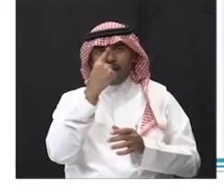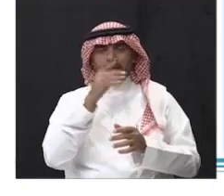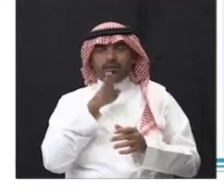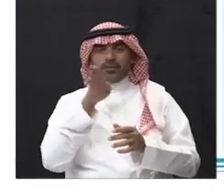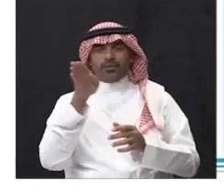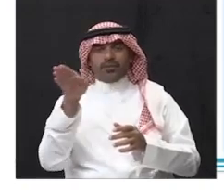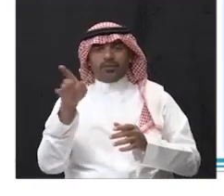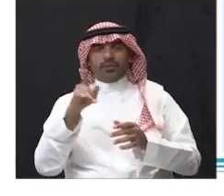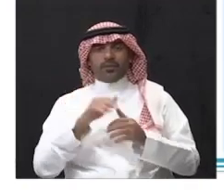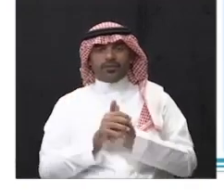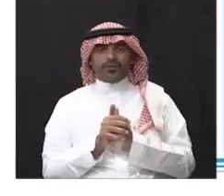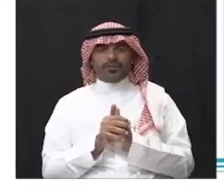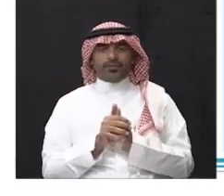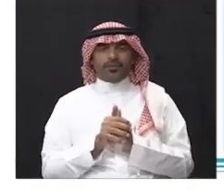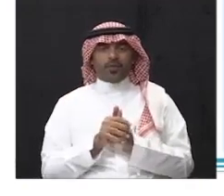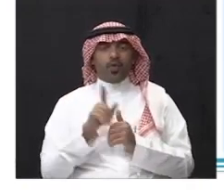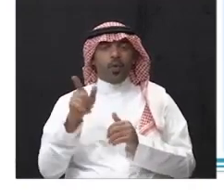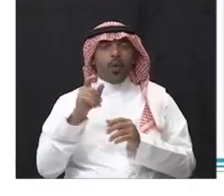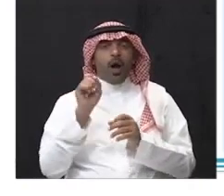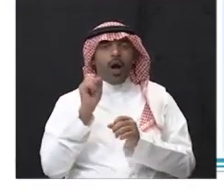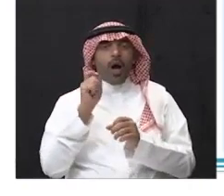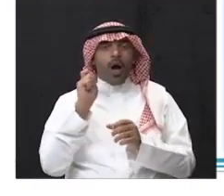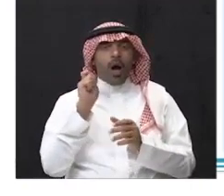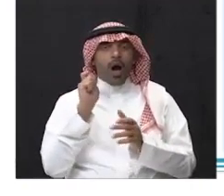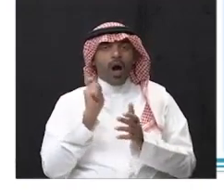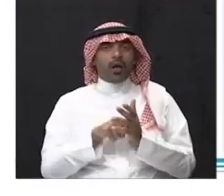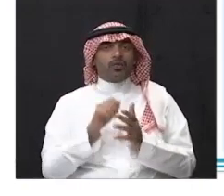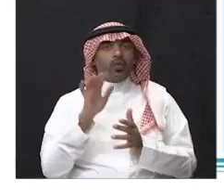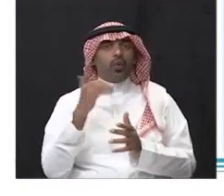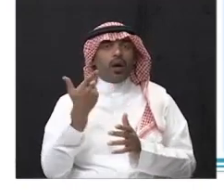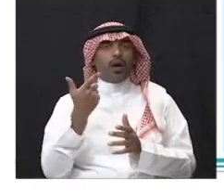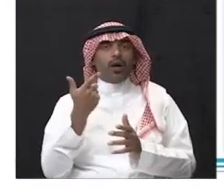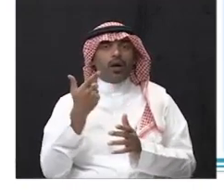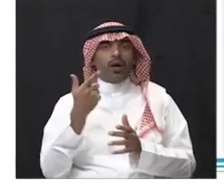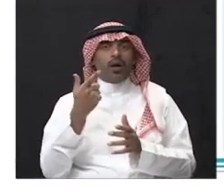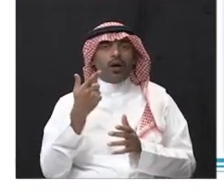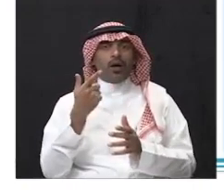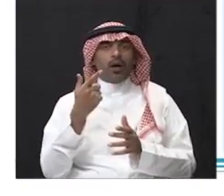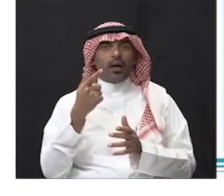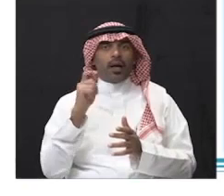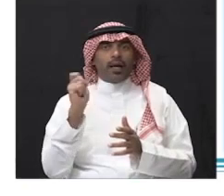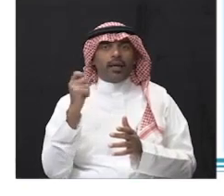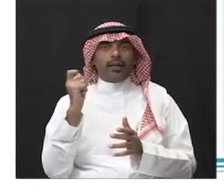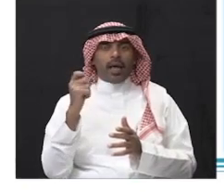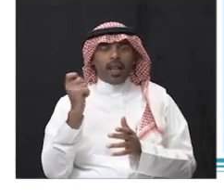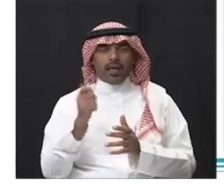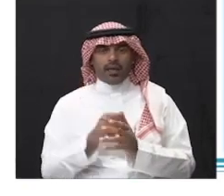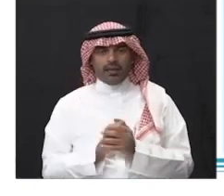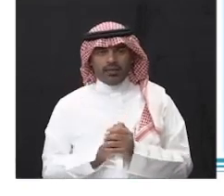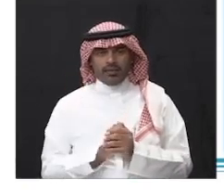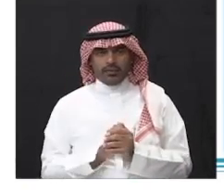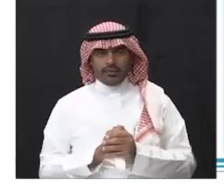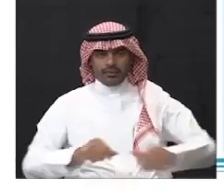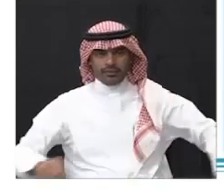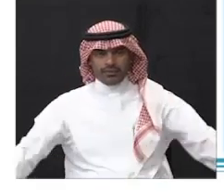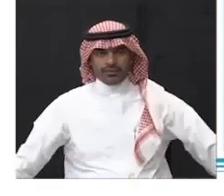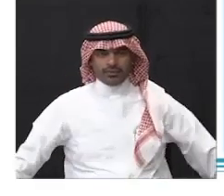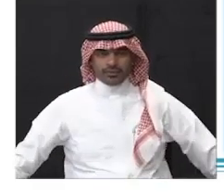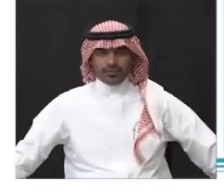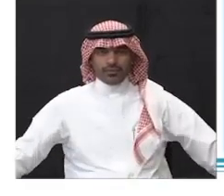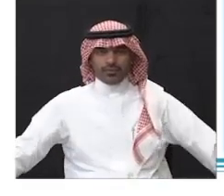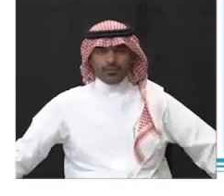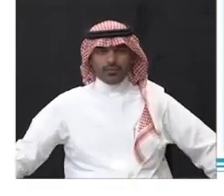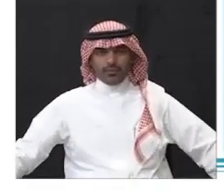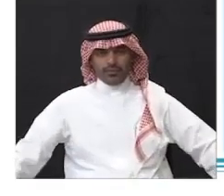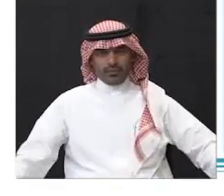إيطالي استنتج أنه إذا أبحر غربا عبر المحيط الأطلسي بين قوسين بحر